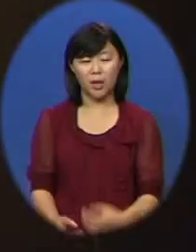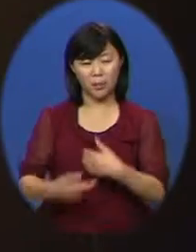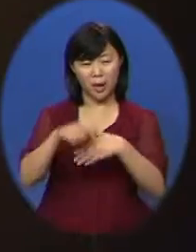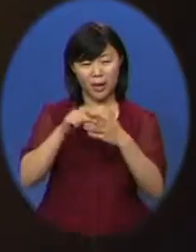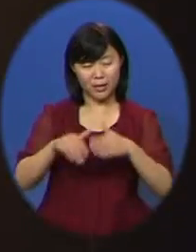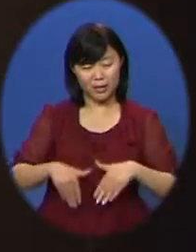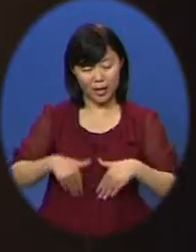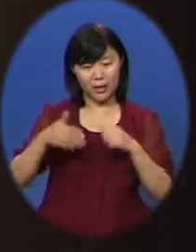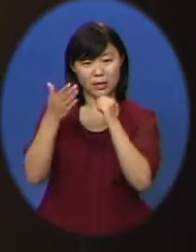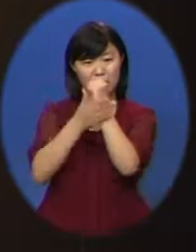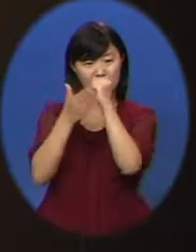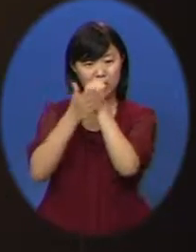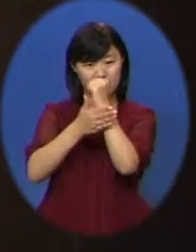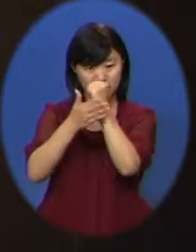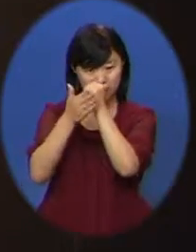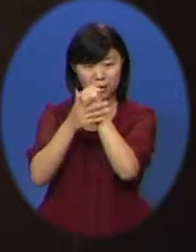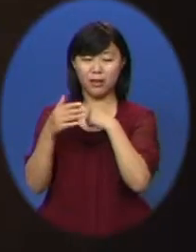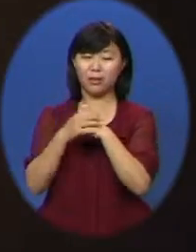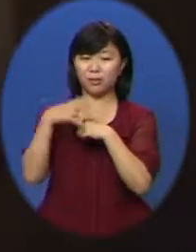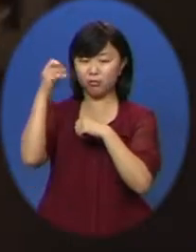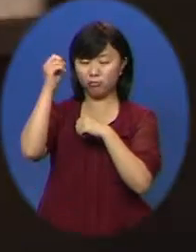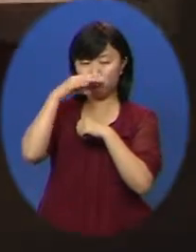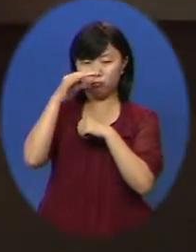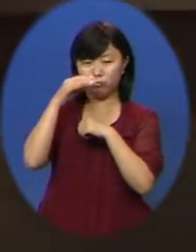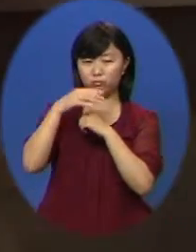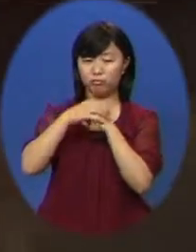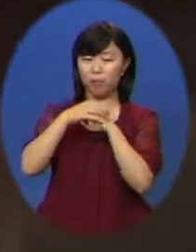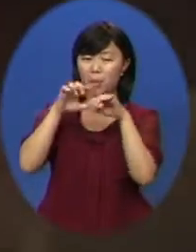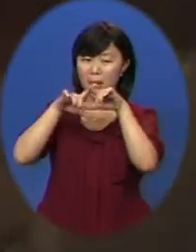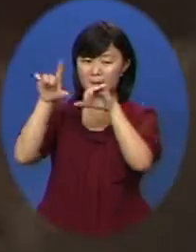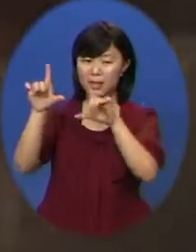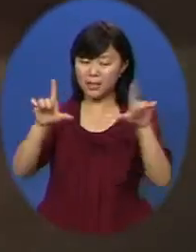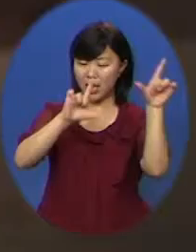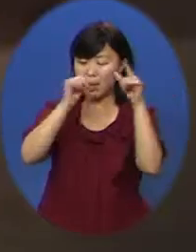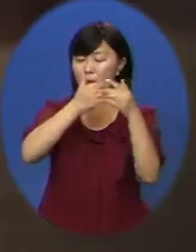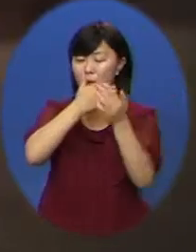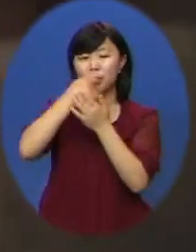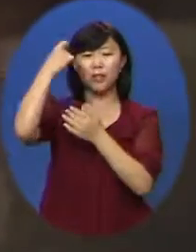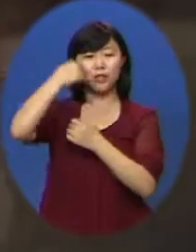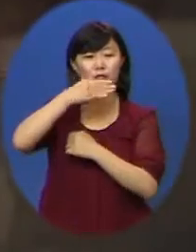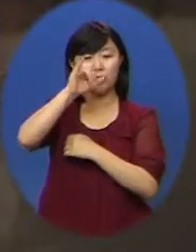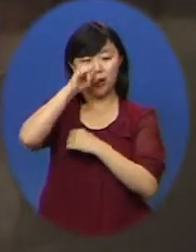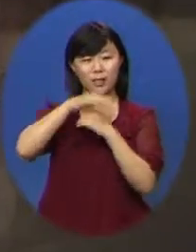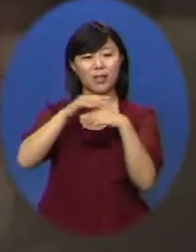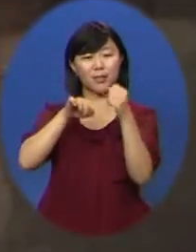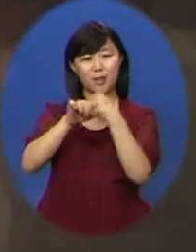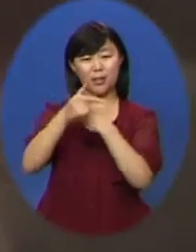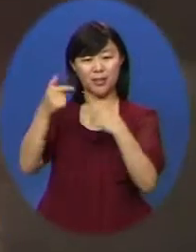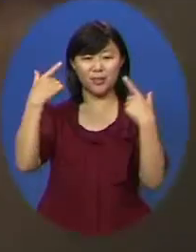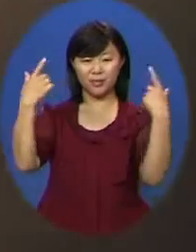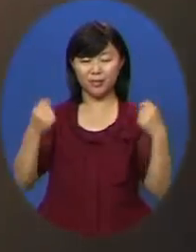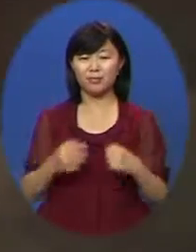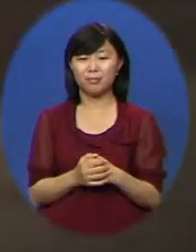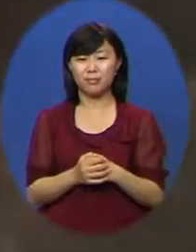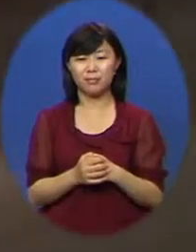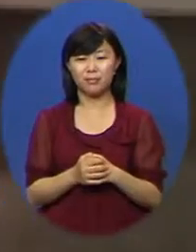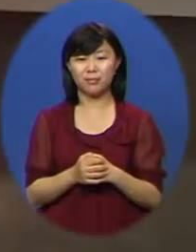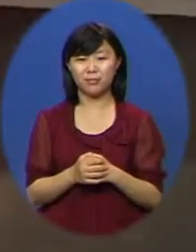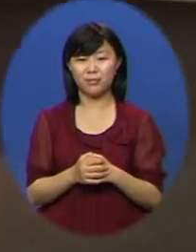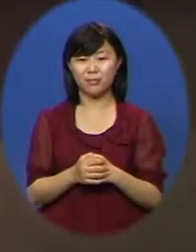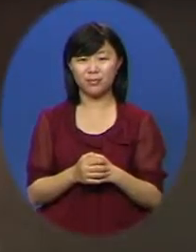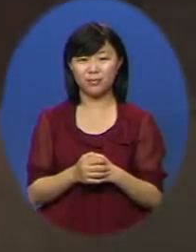따뜻해지는 사진 작품들, 그냥 지나치는 일상의 소중함을 느낄 수 있는 뜻깊은 시간이었다.